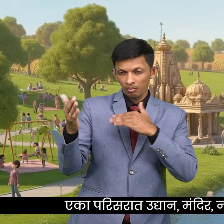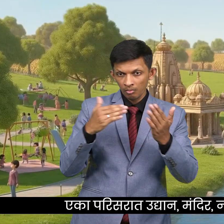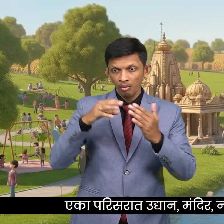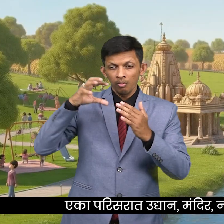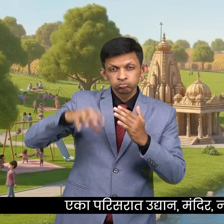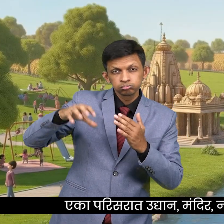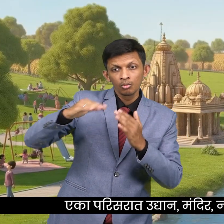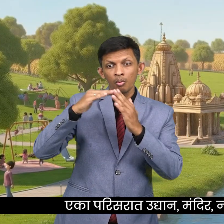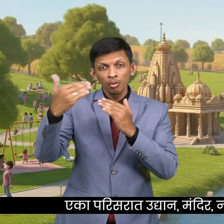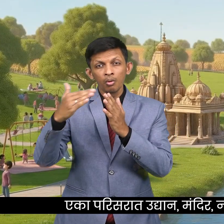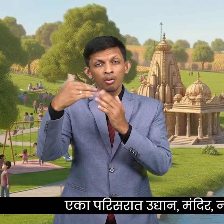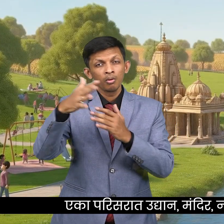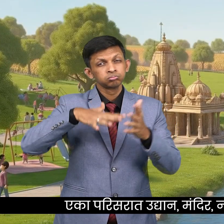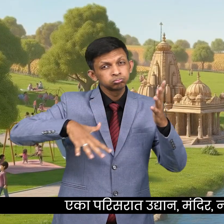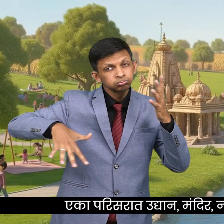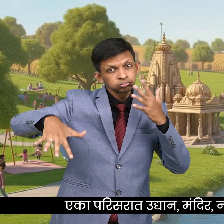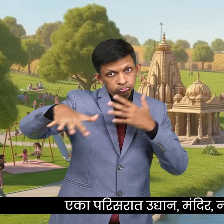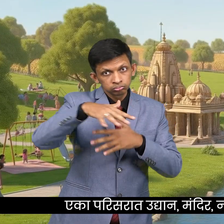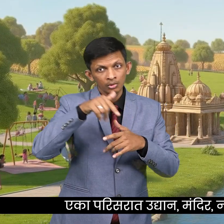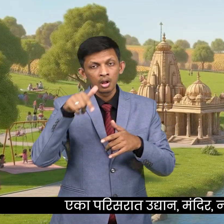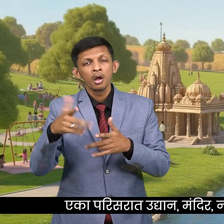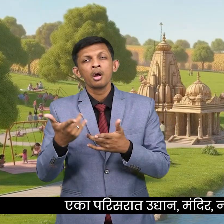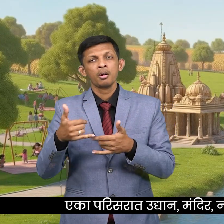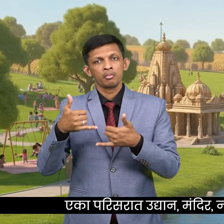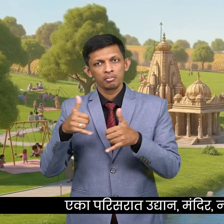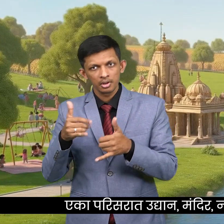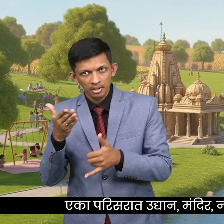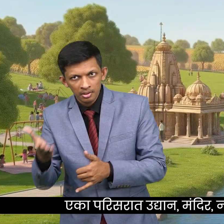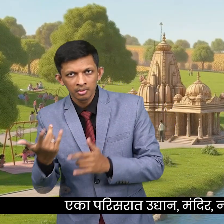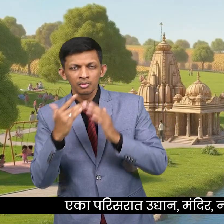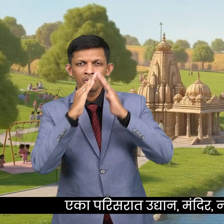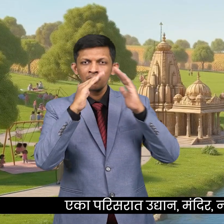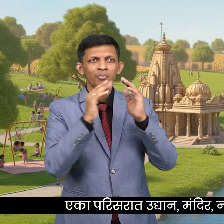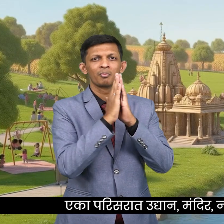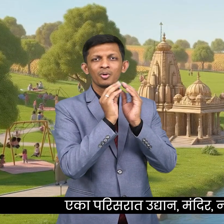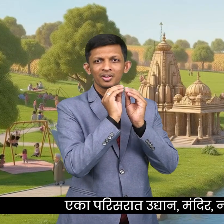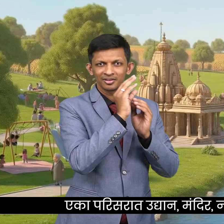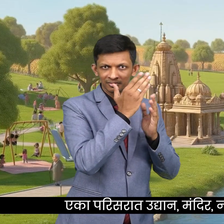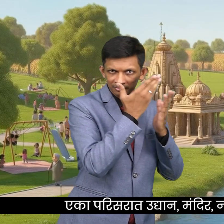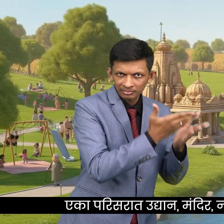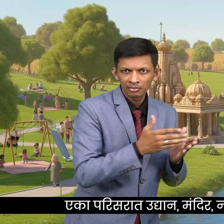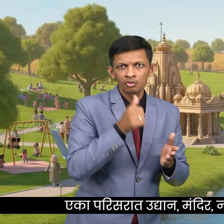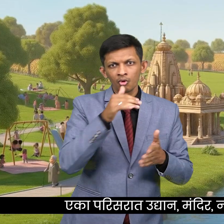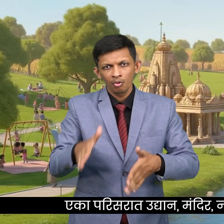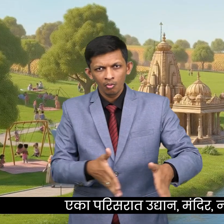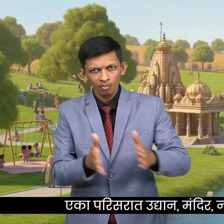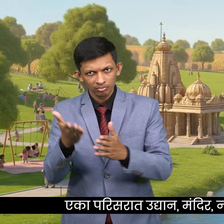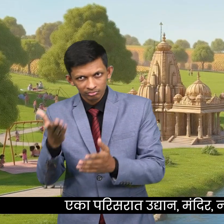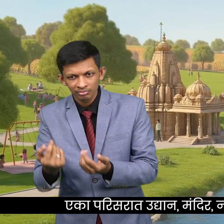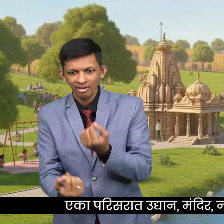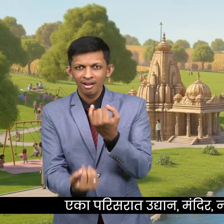एका परिसरात उद्यान, मंदिर, नदी, शेते